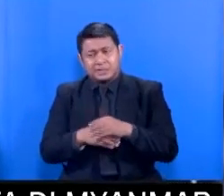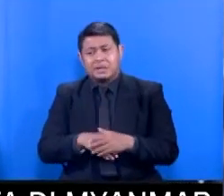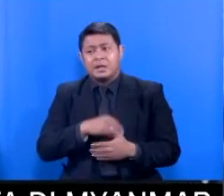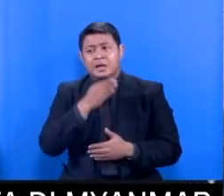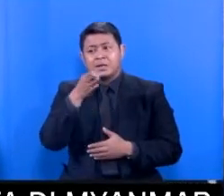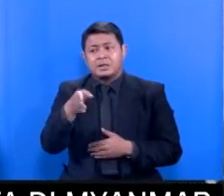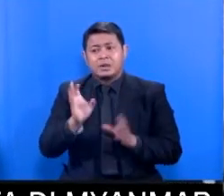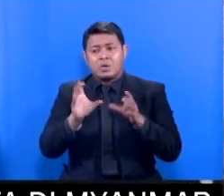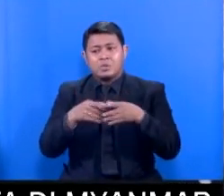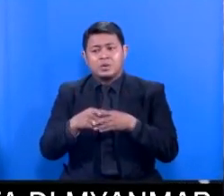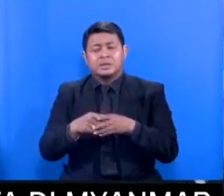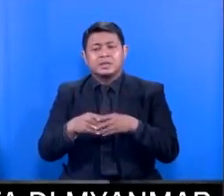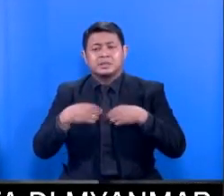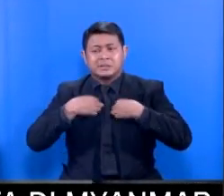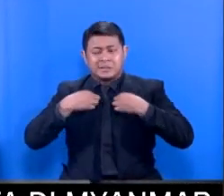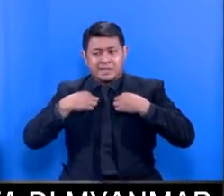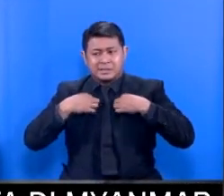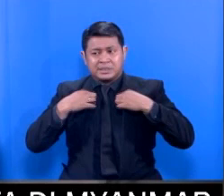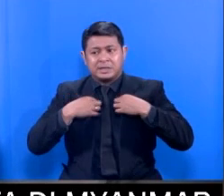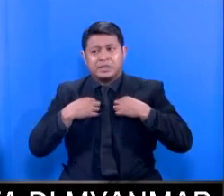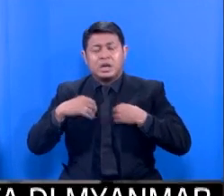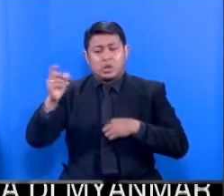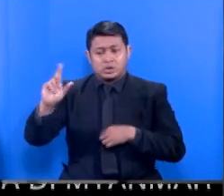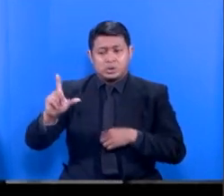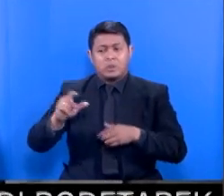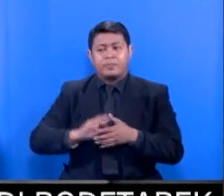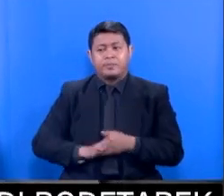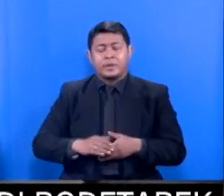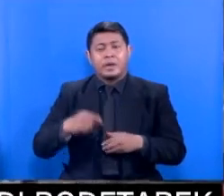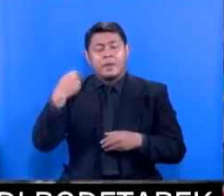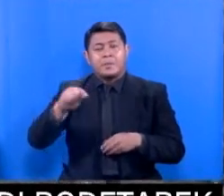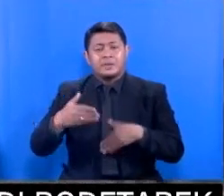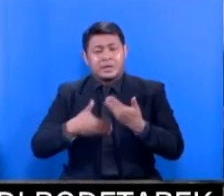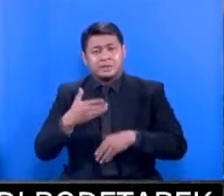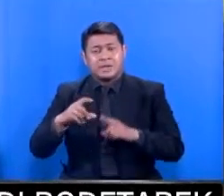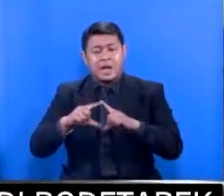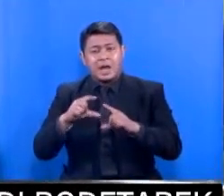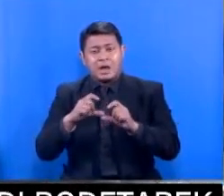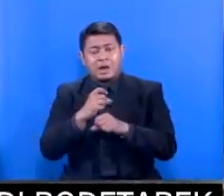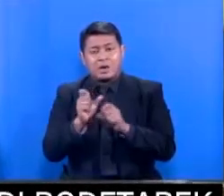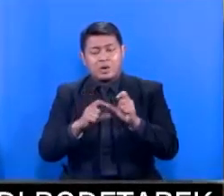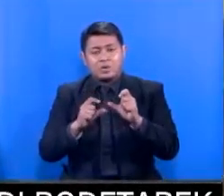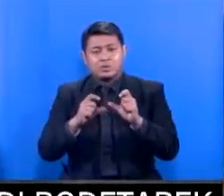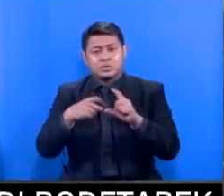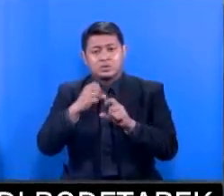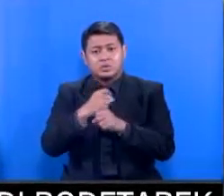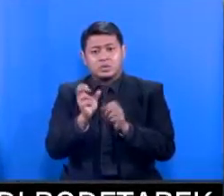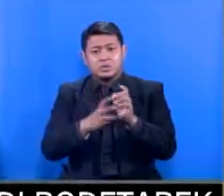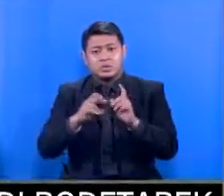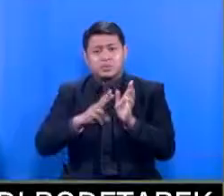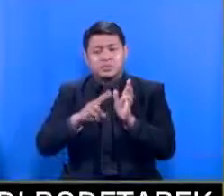Akademi Komunitas Industri Tekstil dan Produk Tekstil Solo Jumat siang, Menteri Perindustrian Agus Gumiwang Kartasasmita